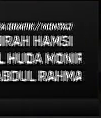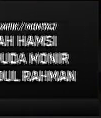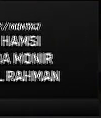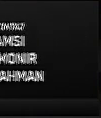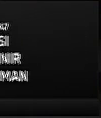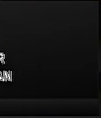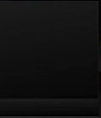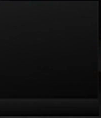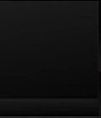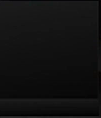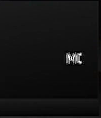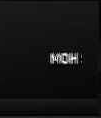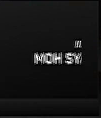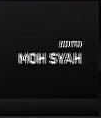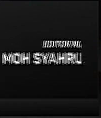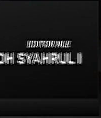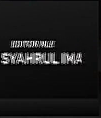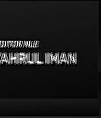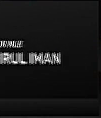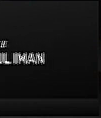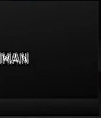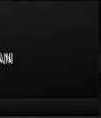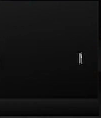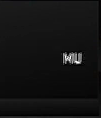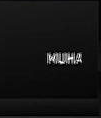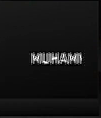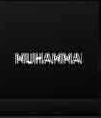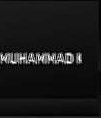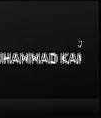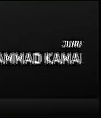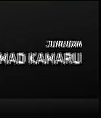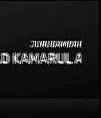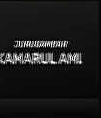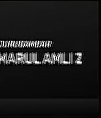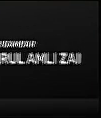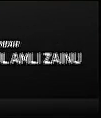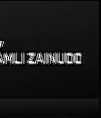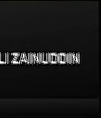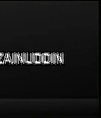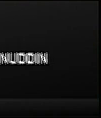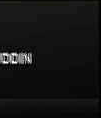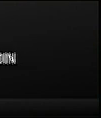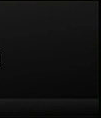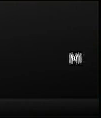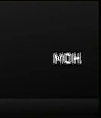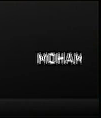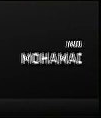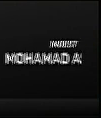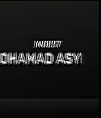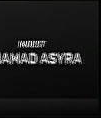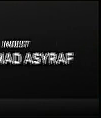bawah. Baik, Datuk Seri, saya mahu bercakap banyak mungkin di kesempatan lain. Terima kasih banyak-banyak kerana bersama kami ya. Inklusif. Datuk Seri Dr. Syahdan Kasim,